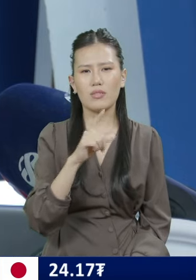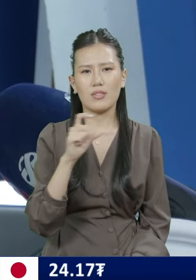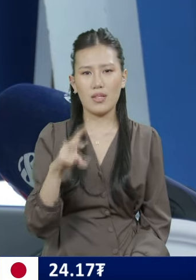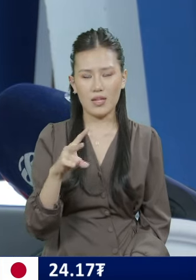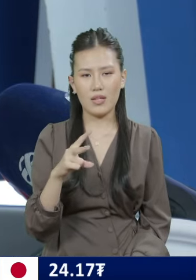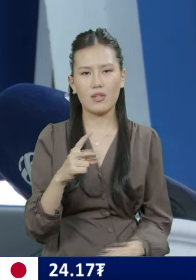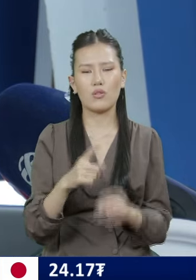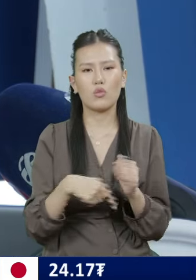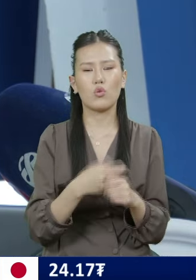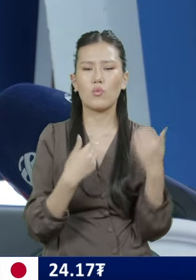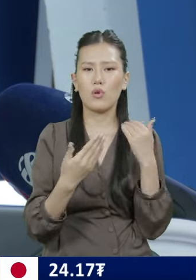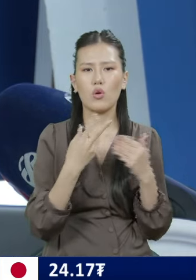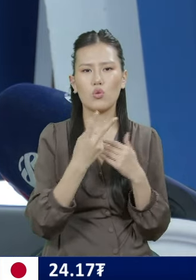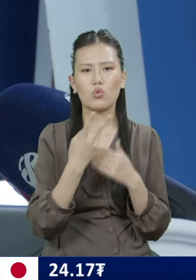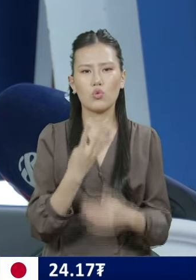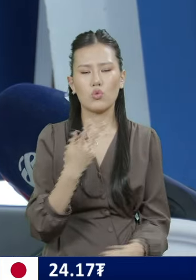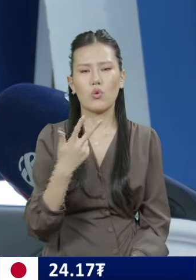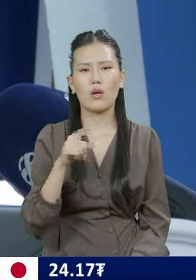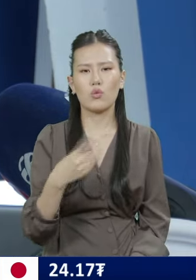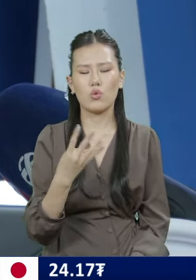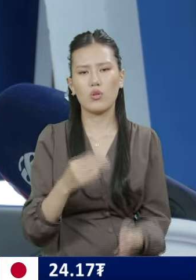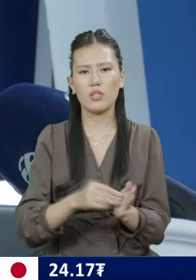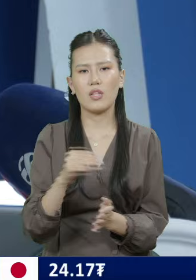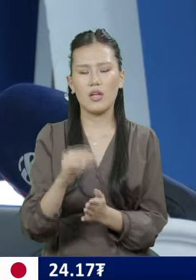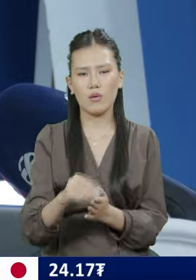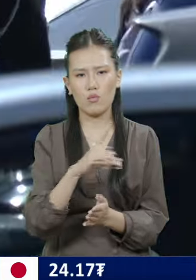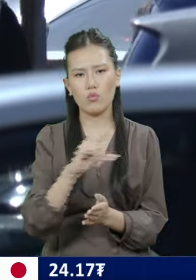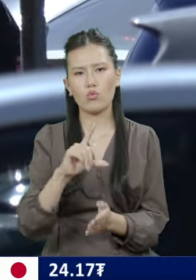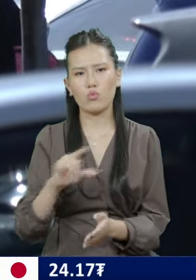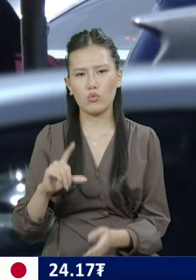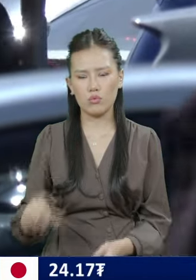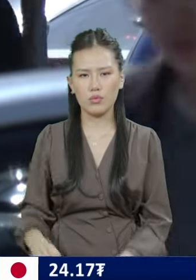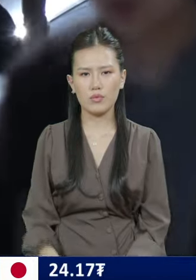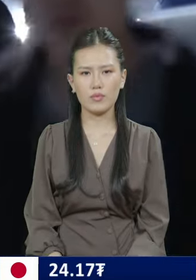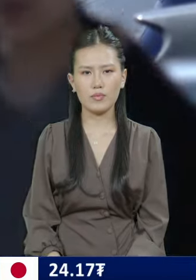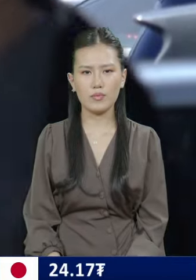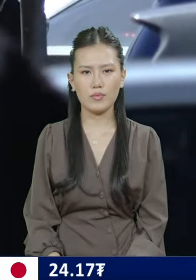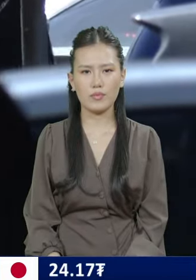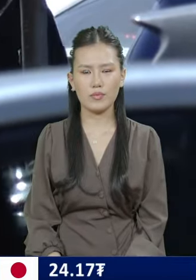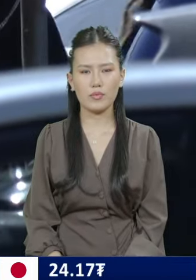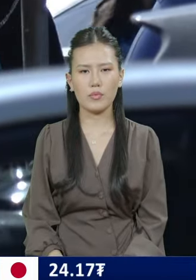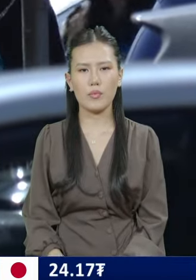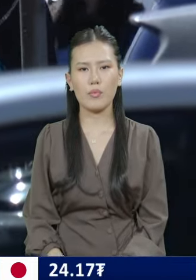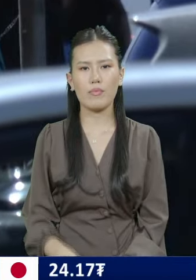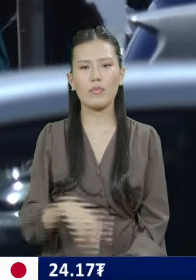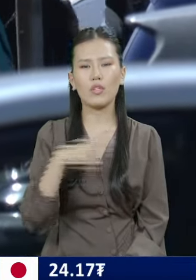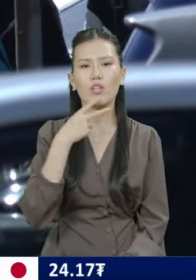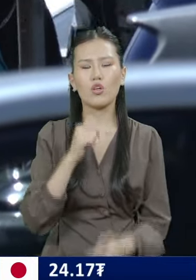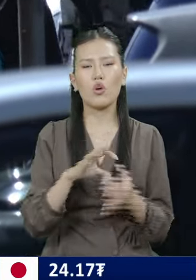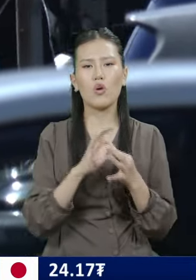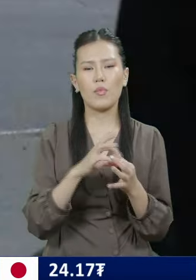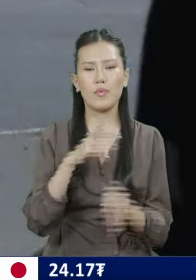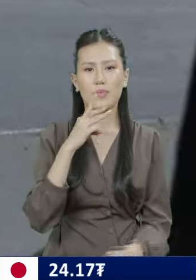бол 243.4 тэрбум төгрөгөөр тус тус буурсан байна. Мөн цалин орлоготой холбоотой мэдээллийг